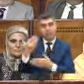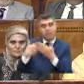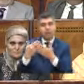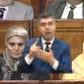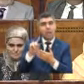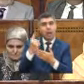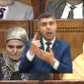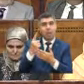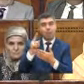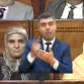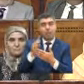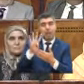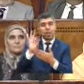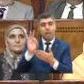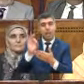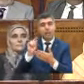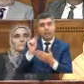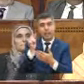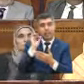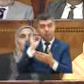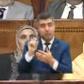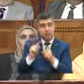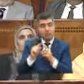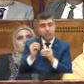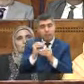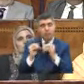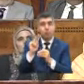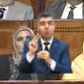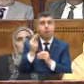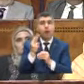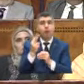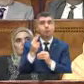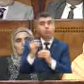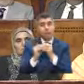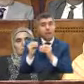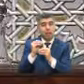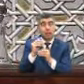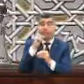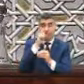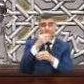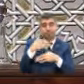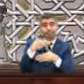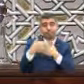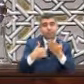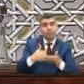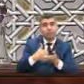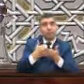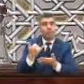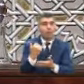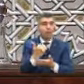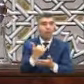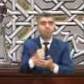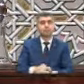الى 2 درهم، ولكن النقص مازال حاصل. كاين واحد المواكبه الصحيه والنفسيه ديال المرتبط.